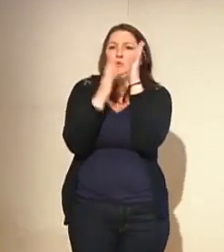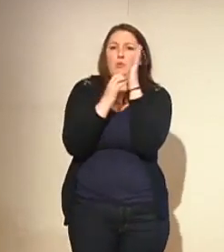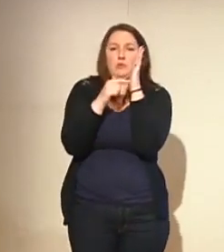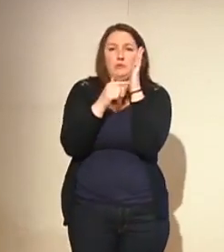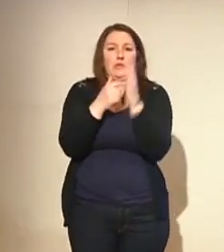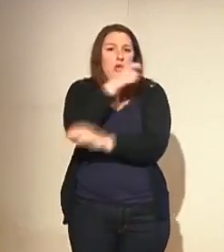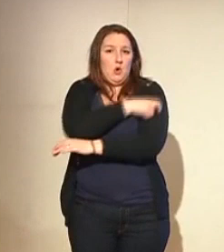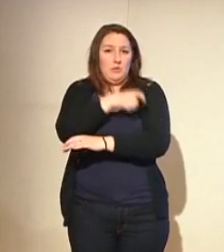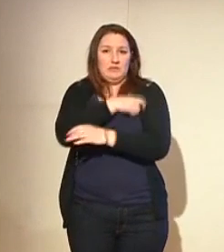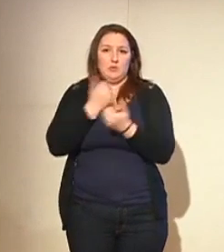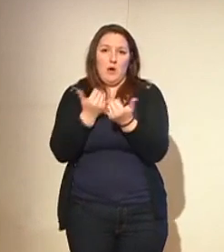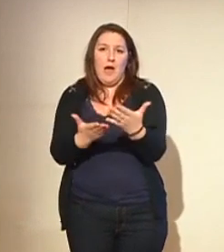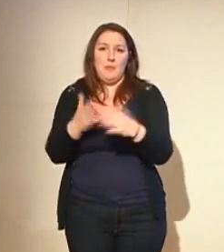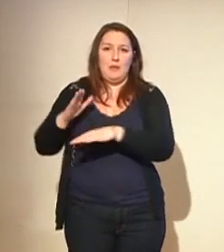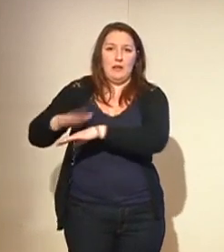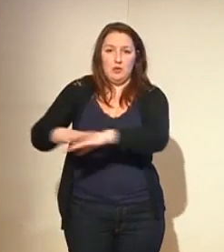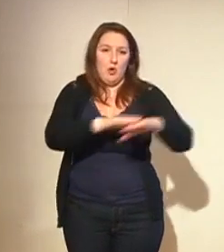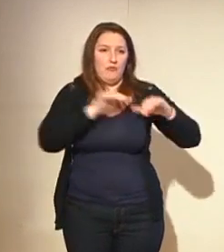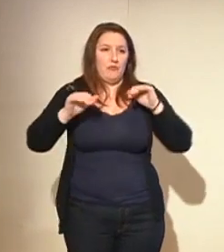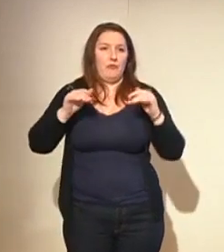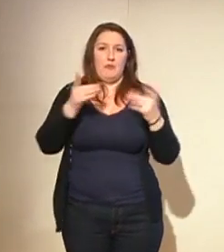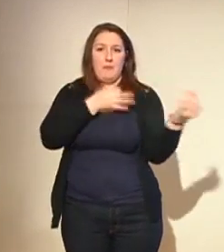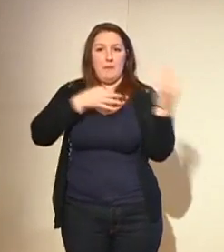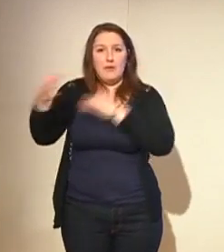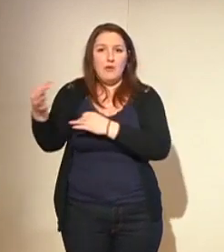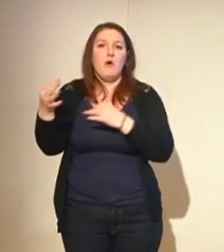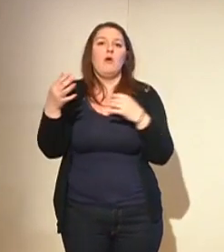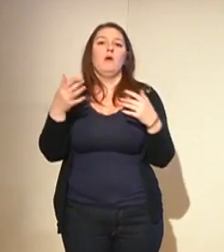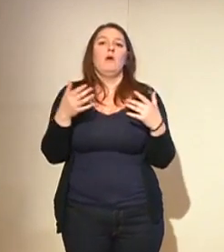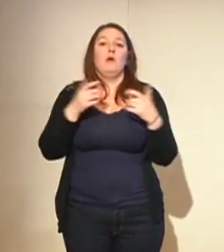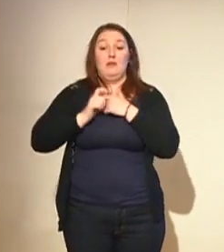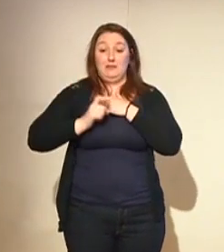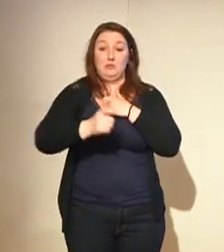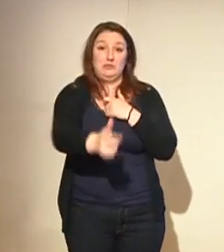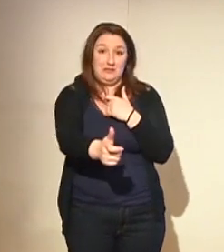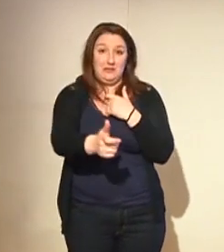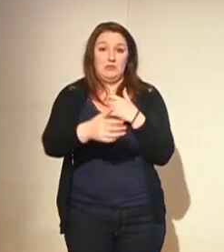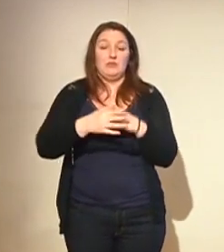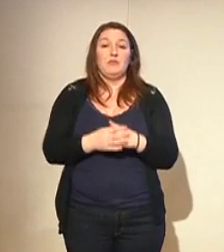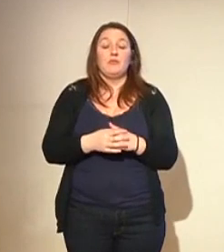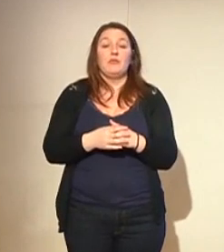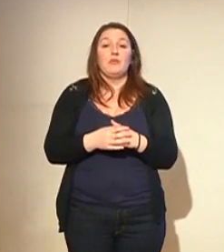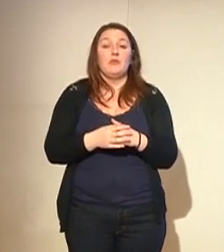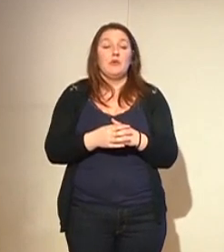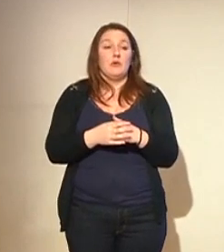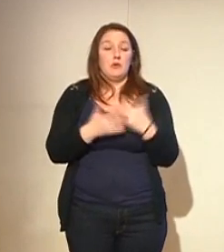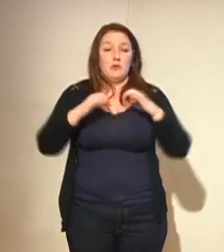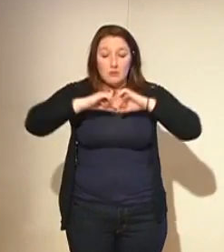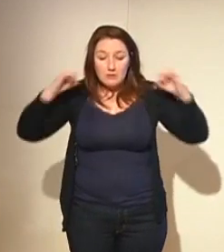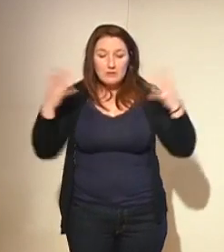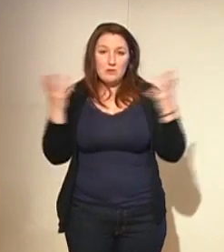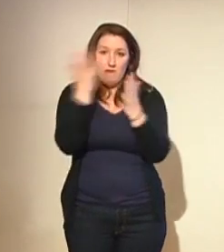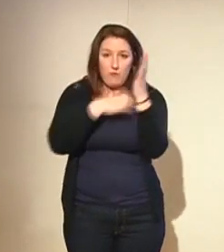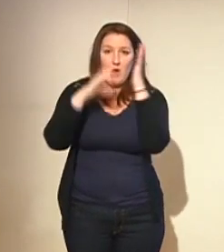s'agit d'une commission d'appel d'offre à caractère permanent et dans les dispositifs il s'agit de